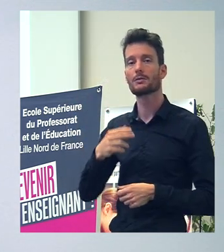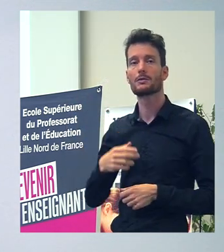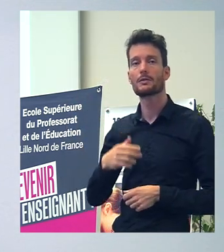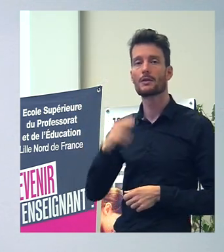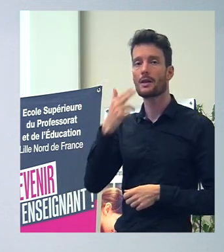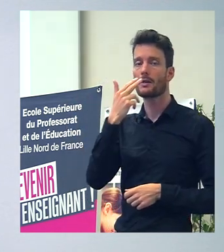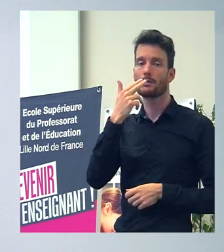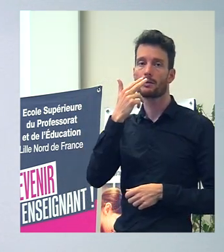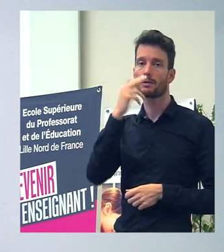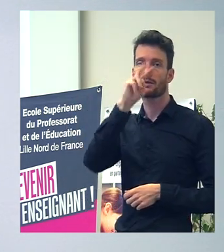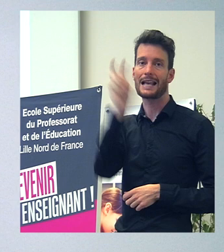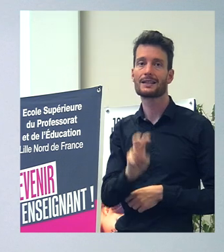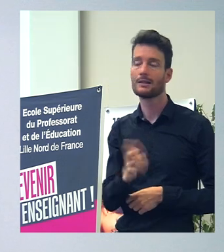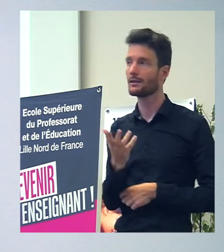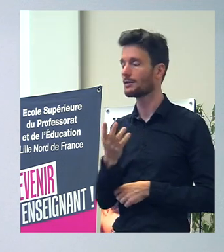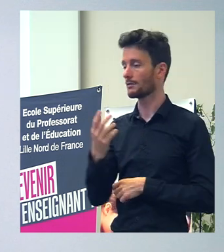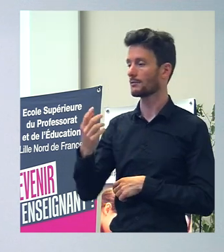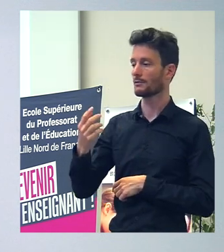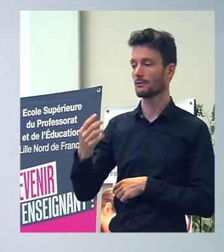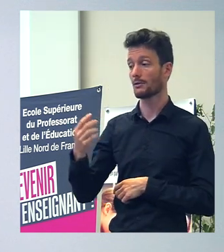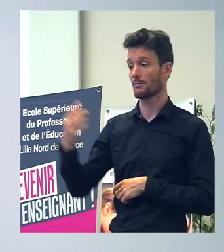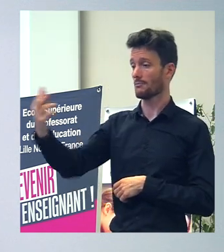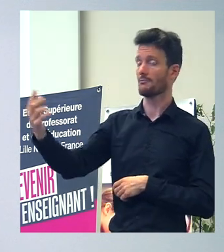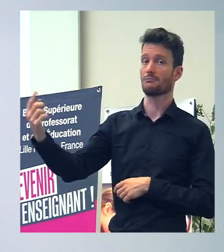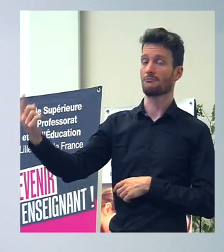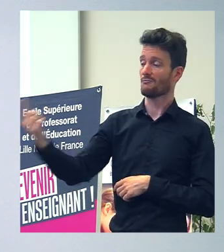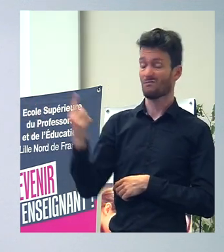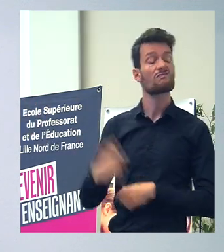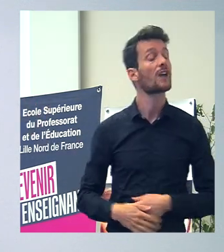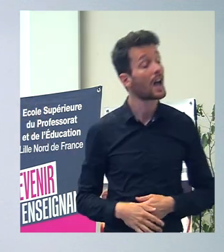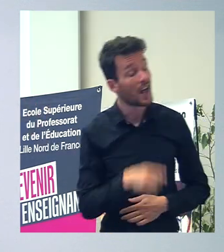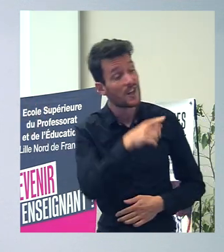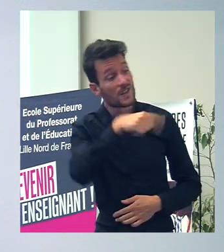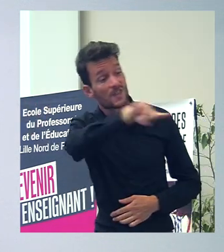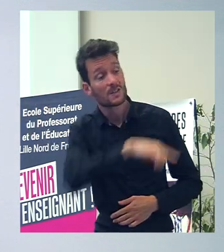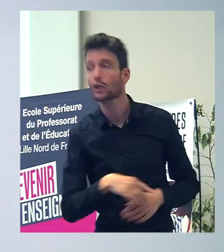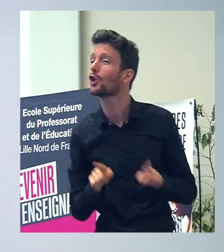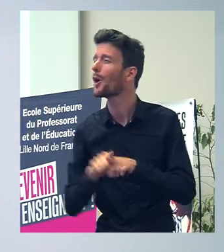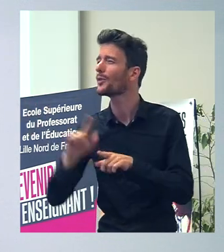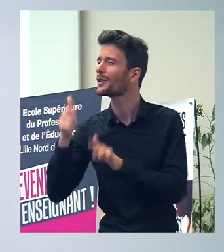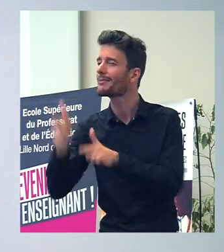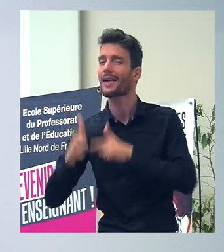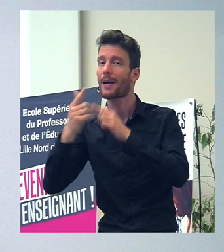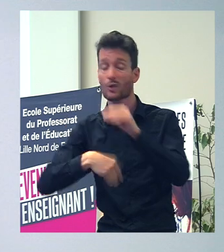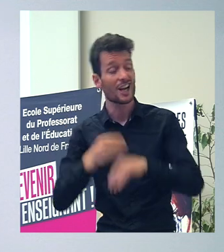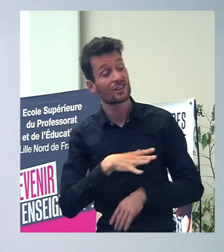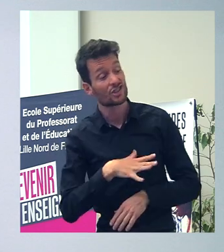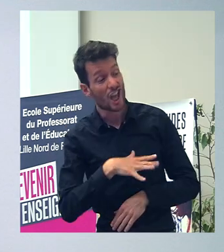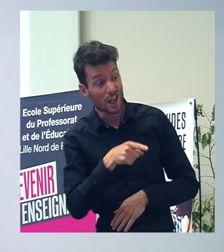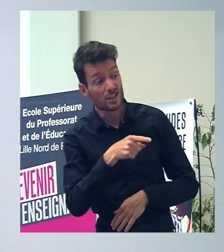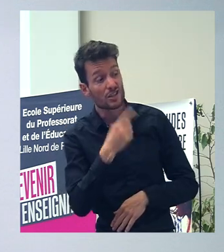notre porte, par exemple, nous demander si nous cachons, comme pendant la Deuxième Guerre mondiale, un enfant